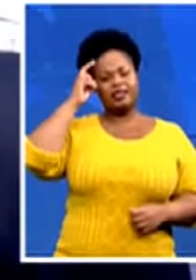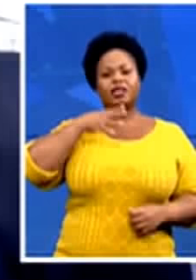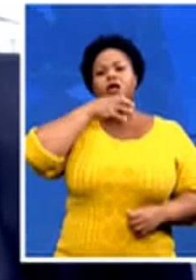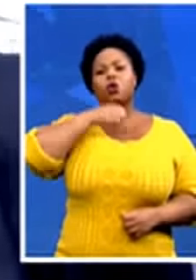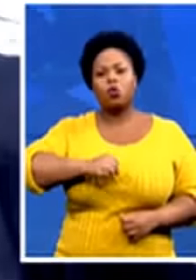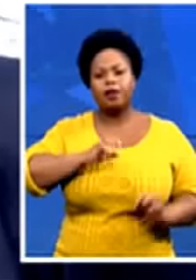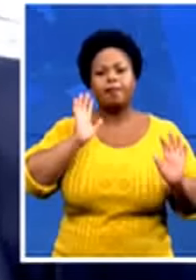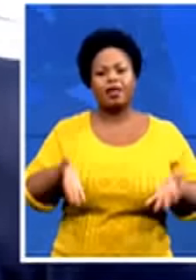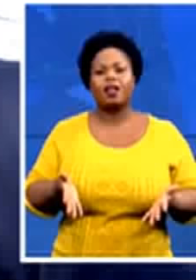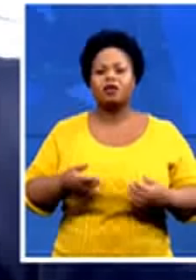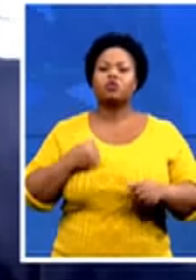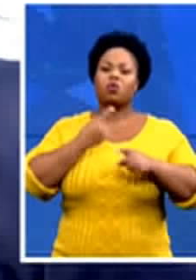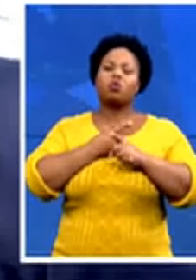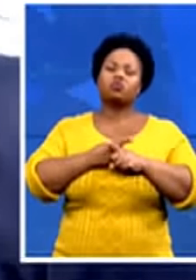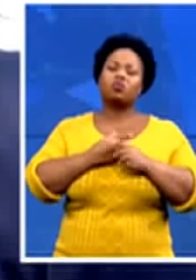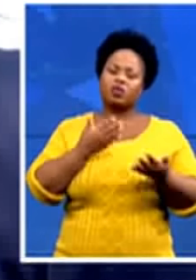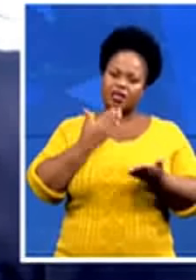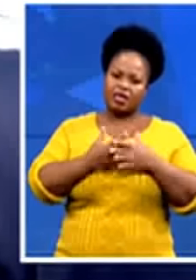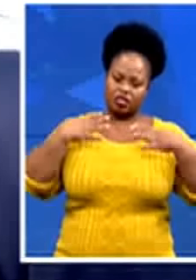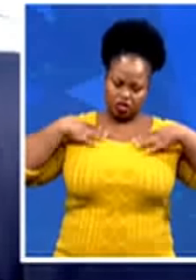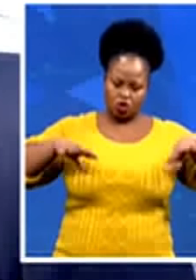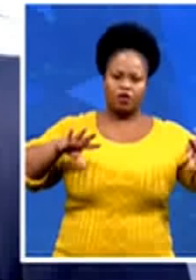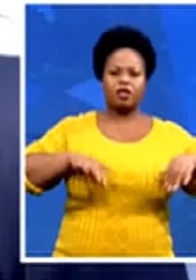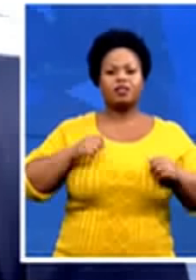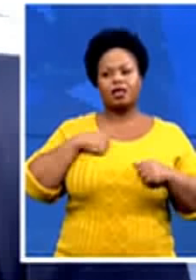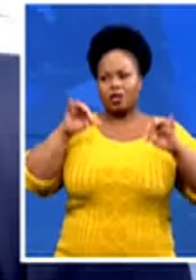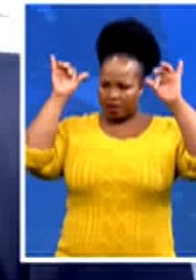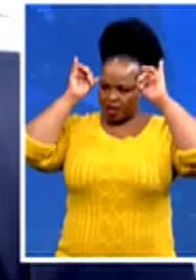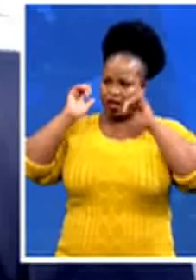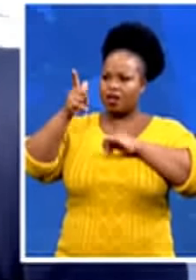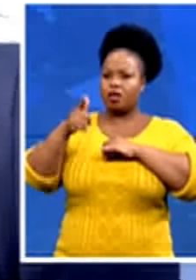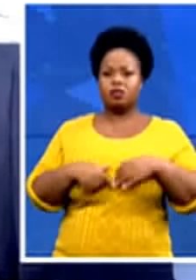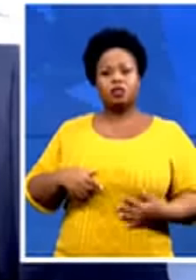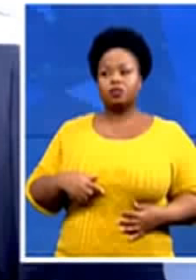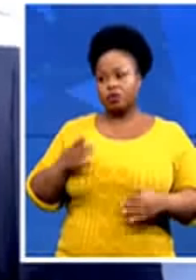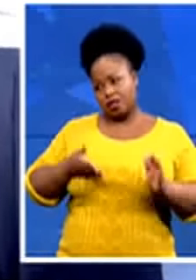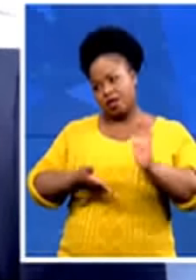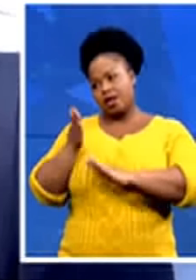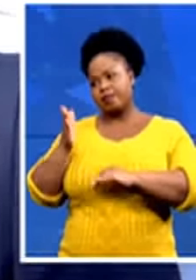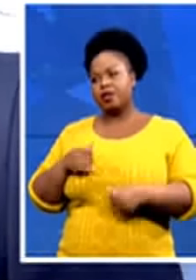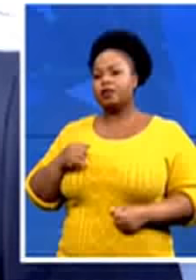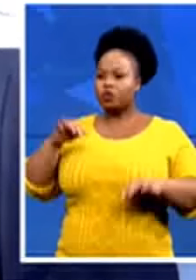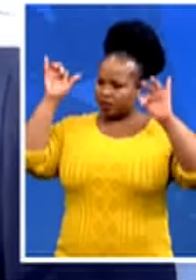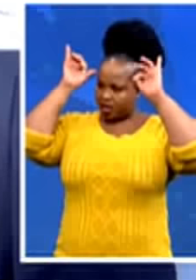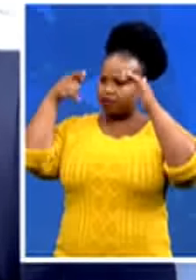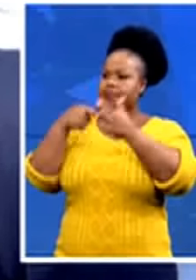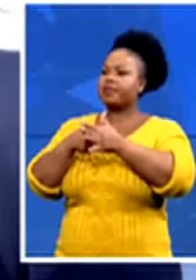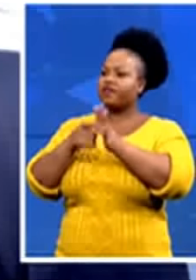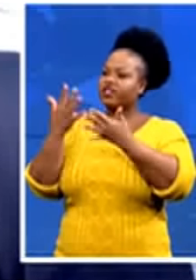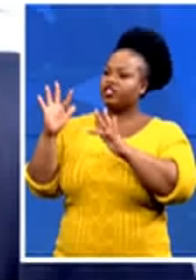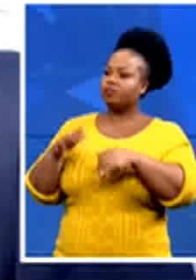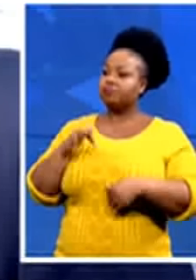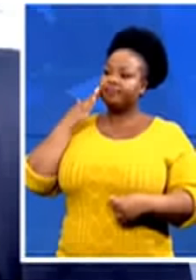khona ngikwazi ukuthola inkomo wahamba wathi hamba mama uyofuna inkomo ngakini uma usuyitholile ungitshela wamtshela